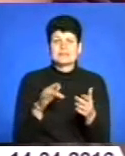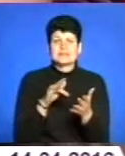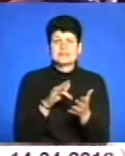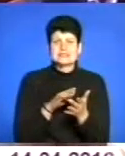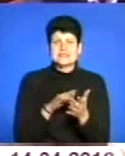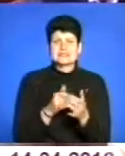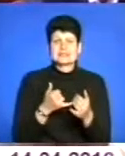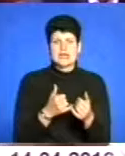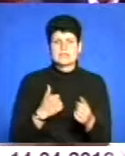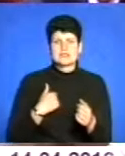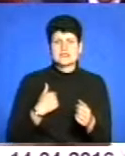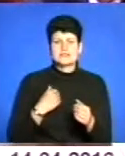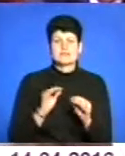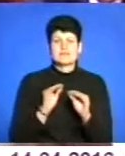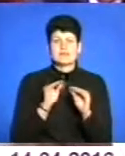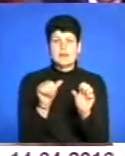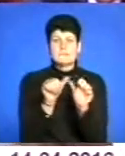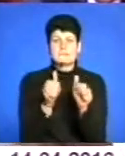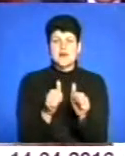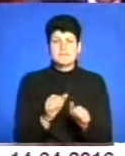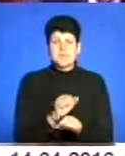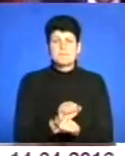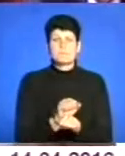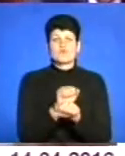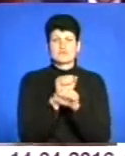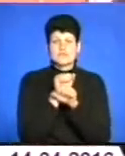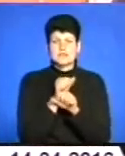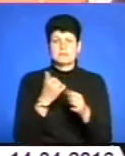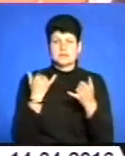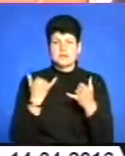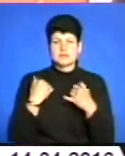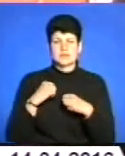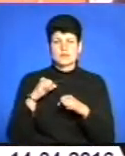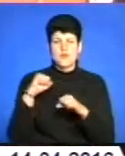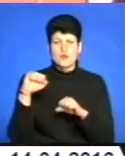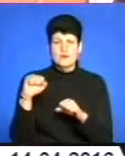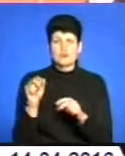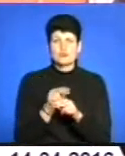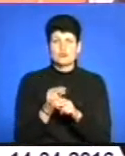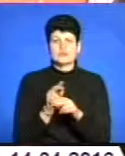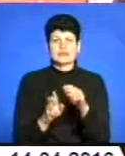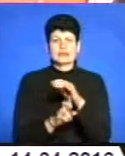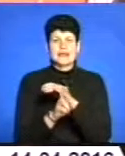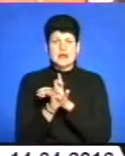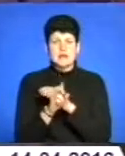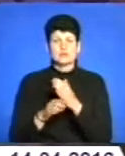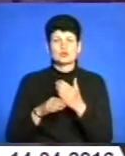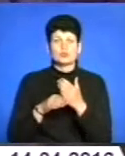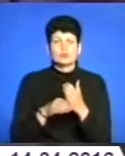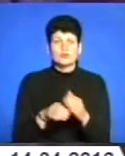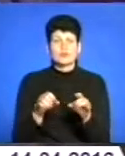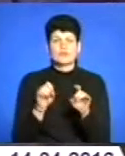центр для бійців, встановити пам'ятник повстанцям і теперішнім героям, відремонтувати храм, допомогти у